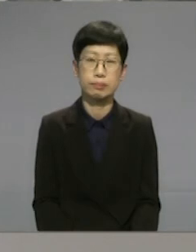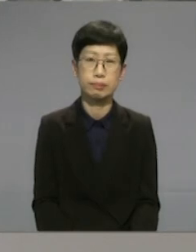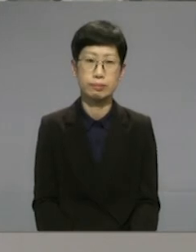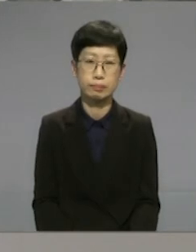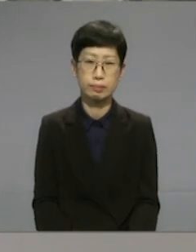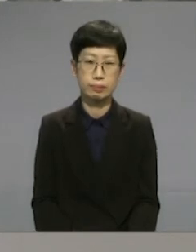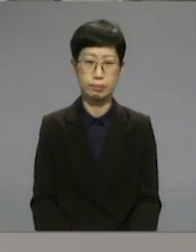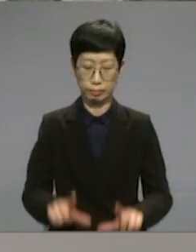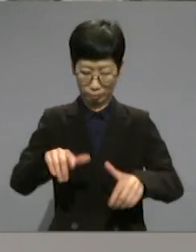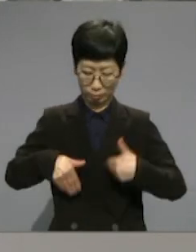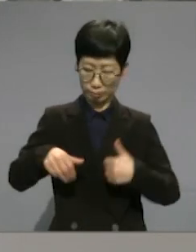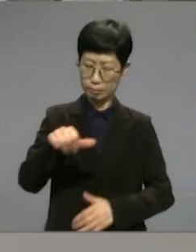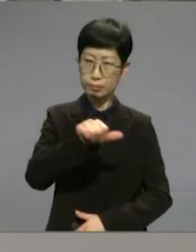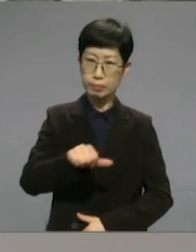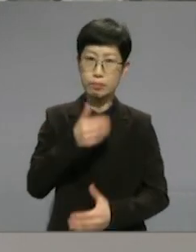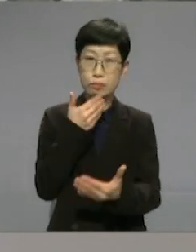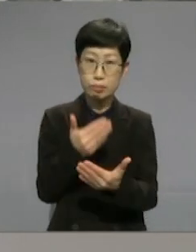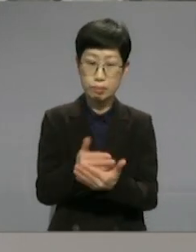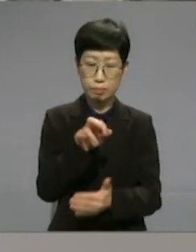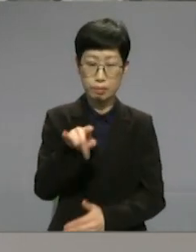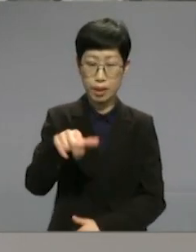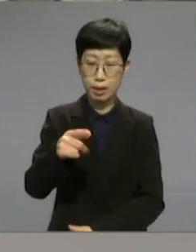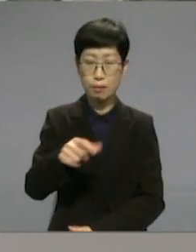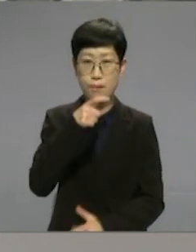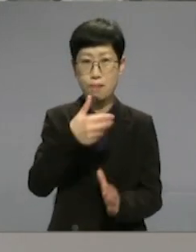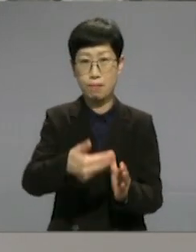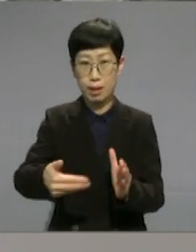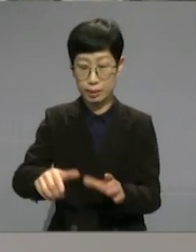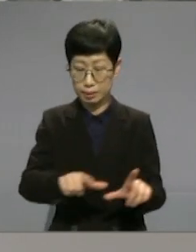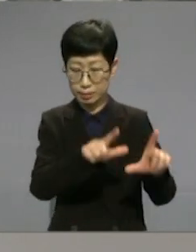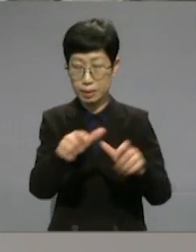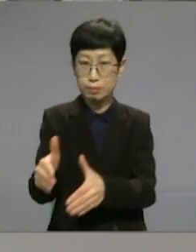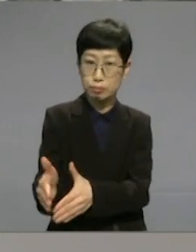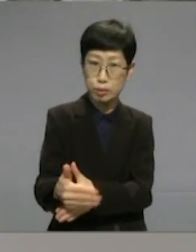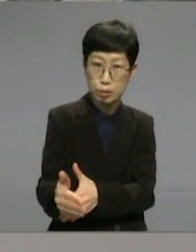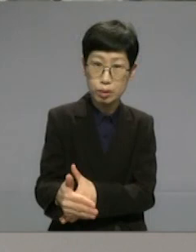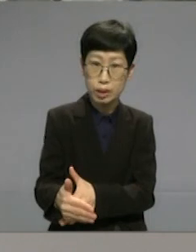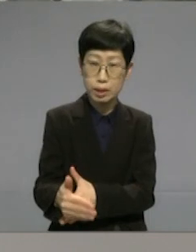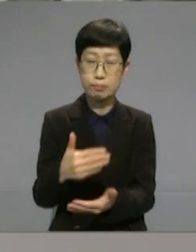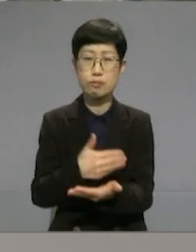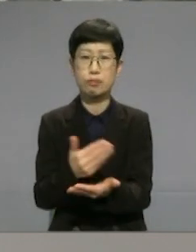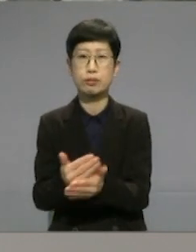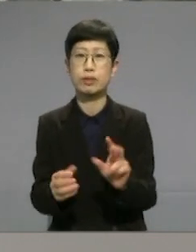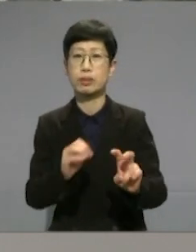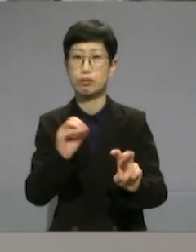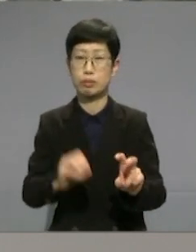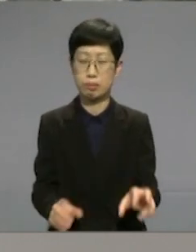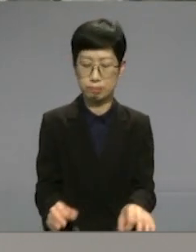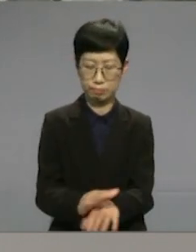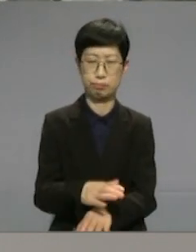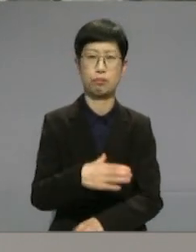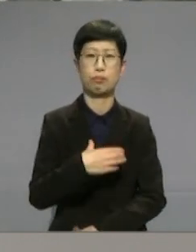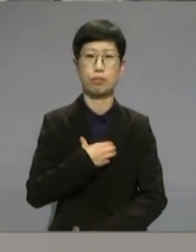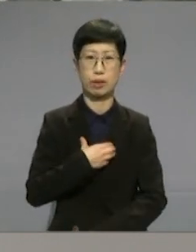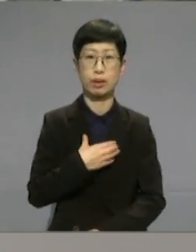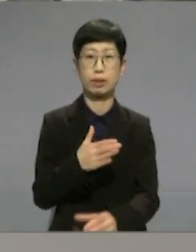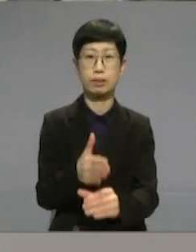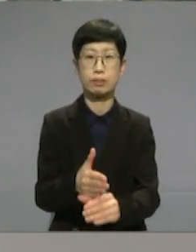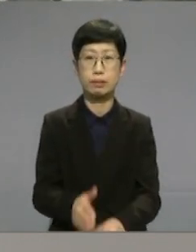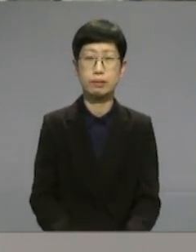네 동남아시아의 젖줄인 메콩강에 서식하는 어종의 약 20% 멸종 위기에 처한 것으로